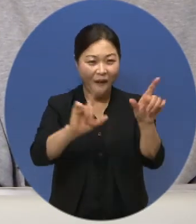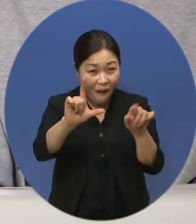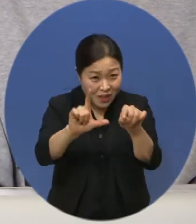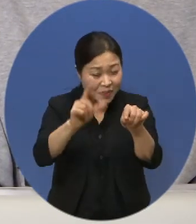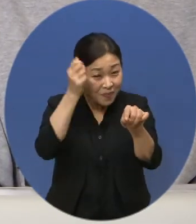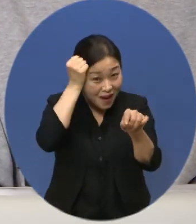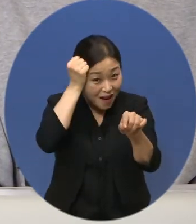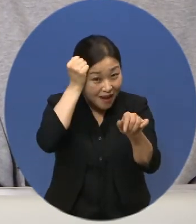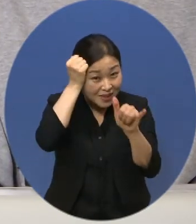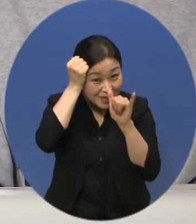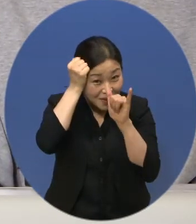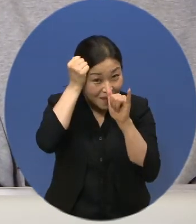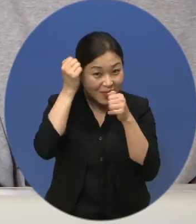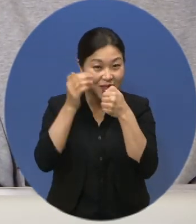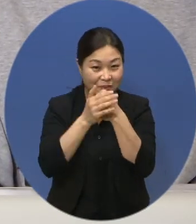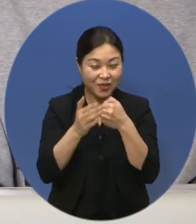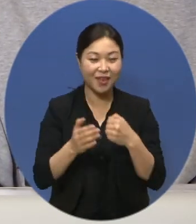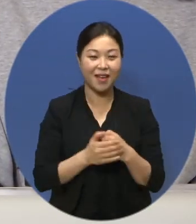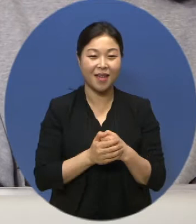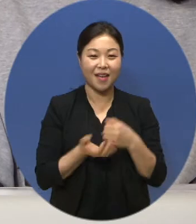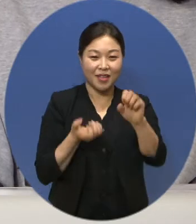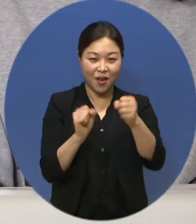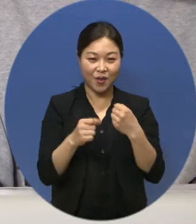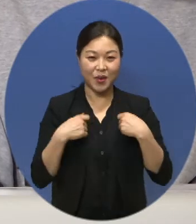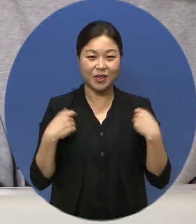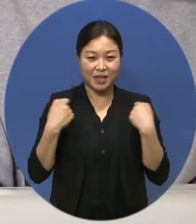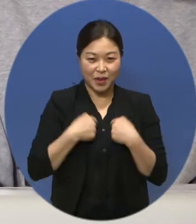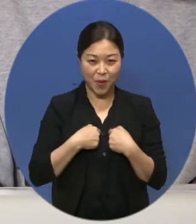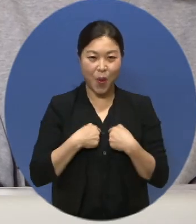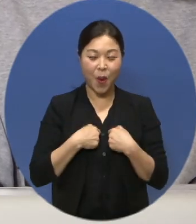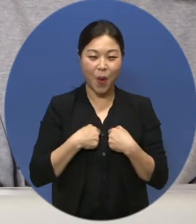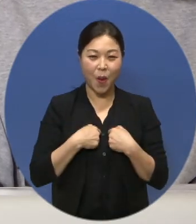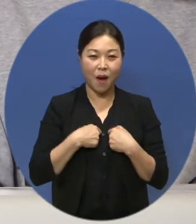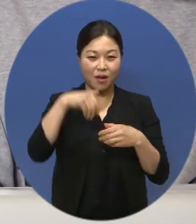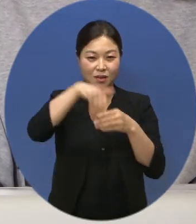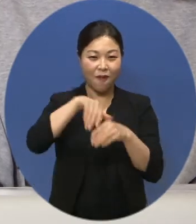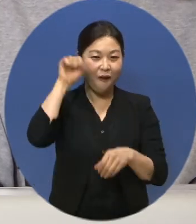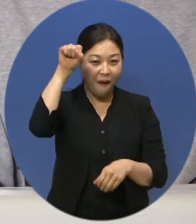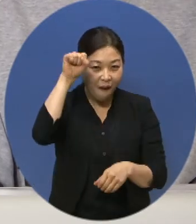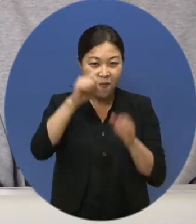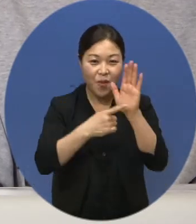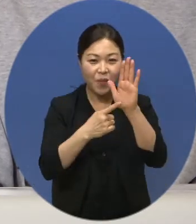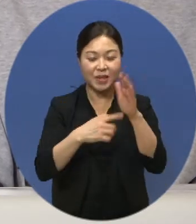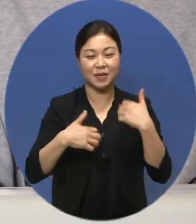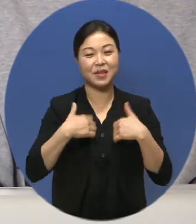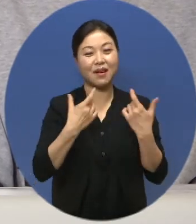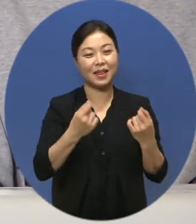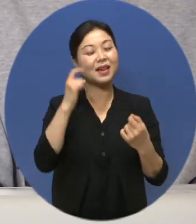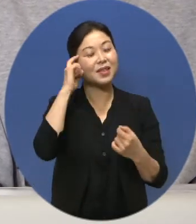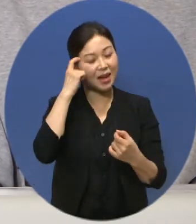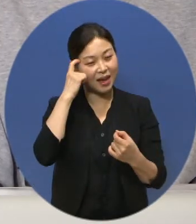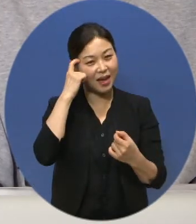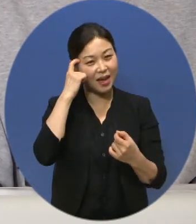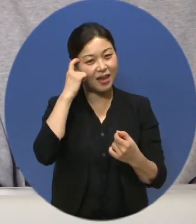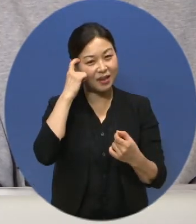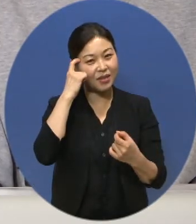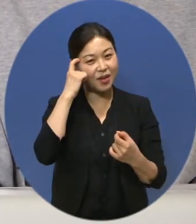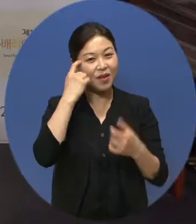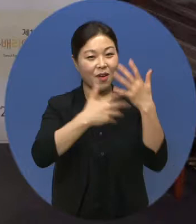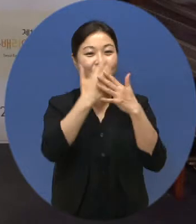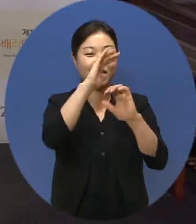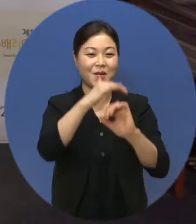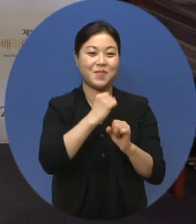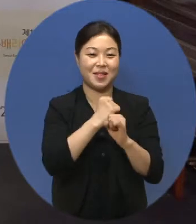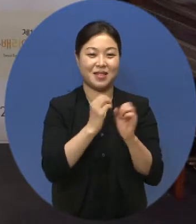실제 그런 복장으로 선거 유세를 하면 재밌겠다라고 생각을 해서 이야기를 만들었던 것 같습니다.